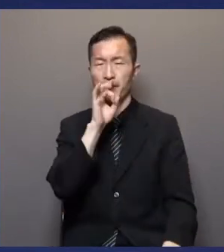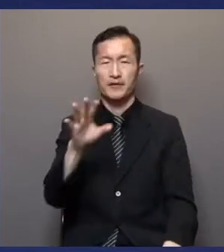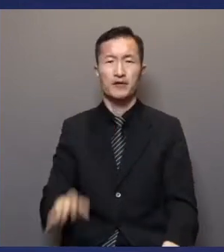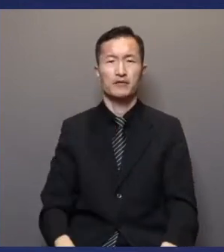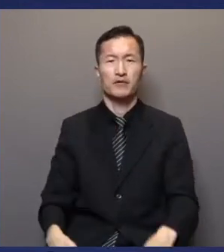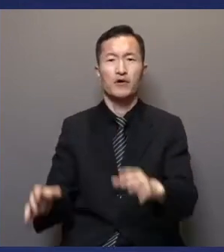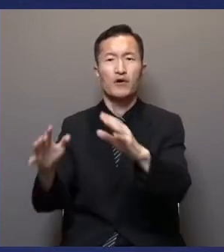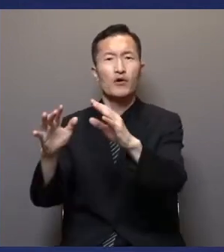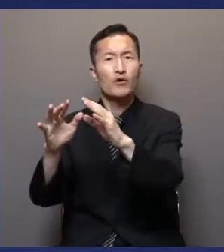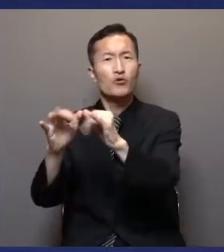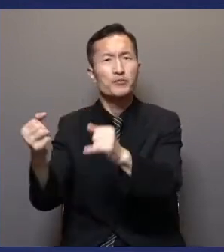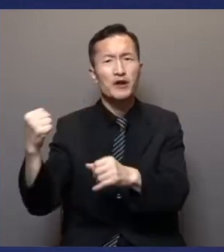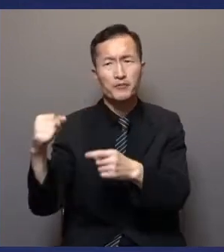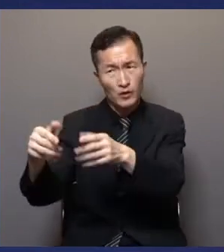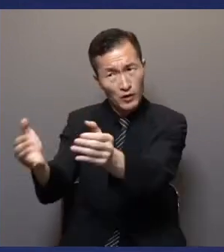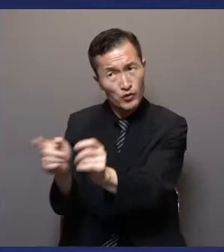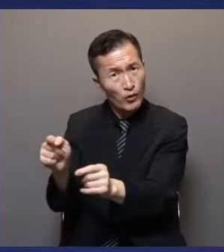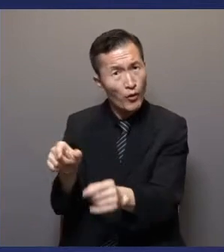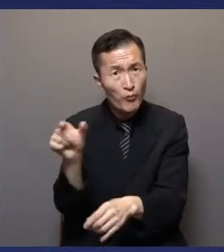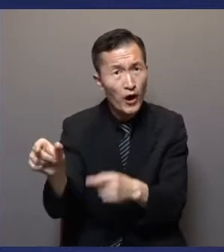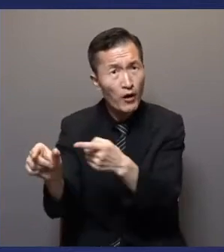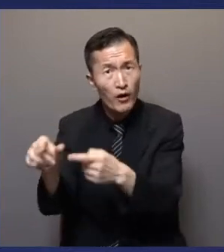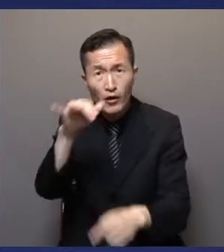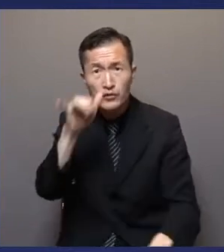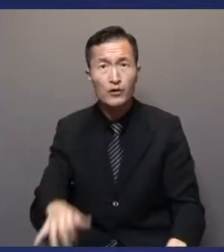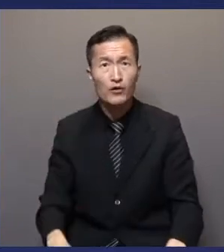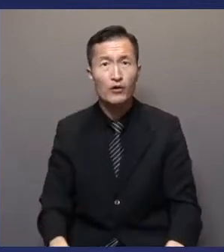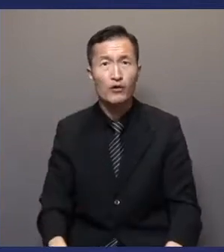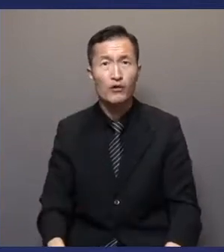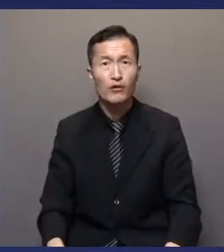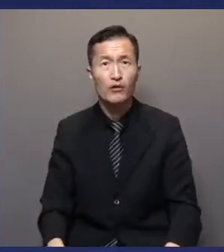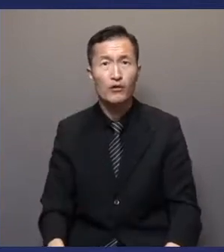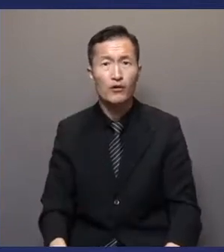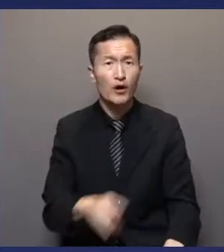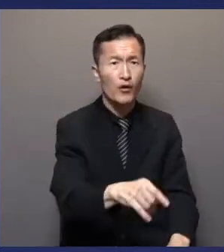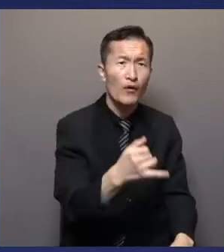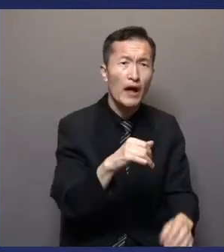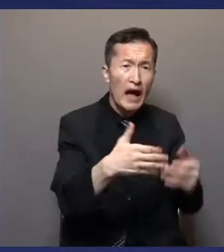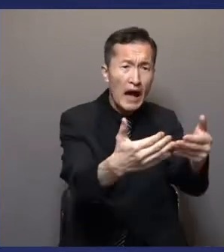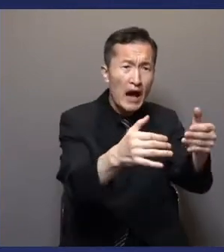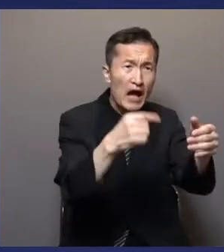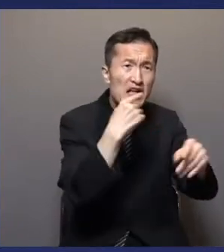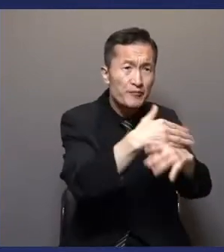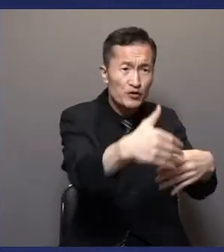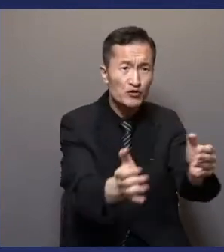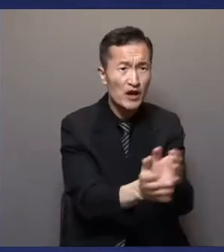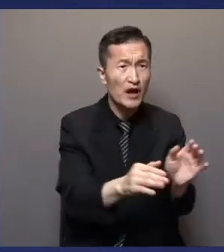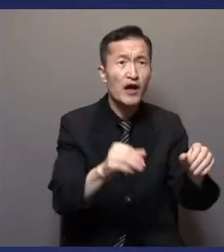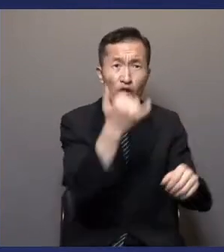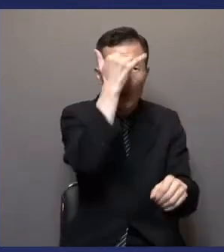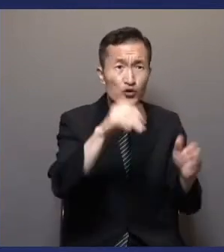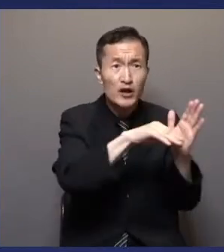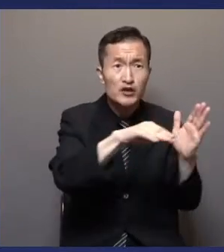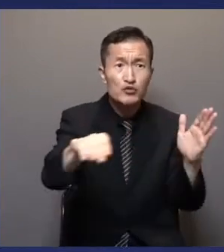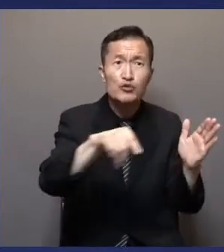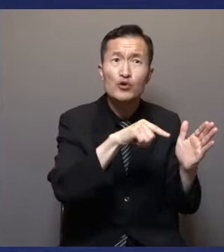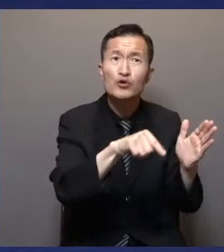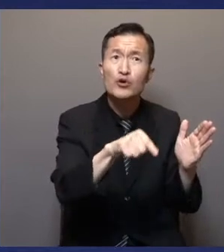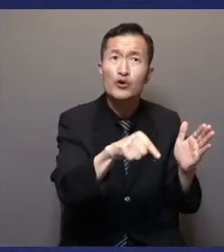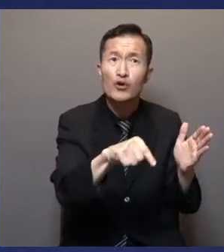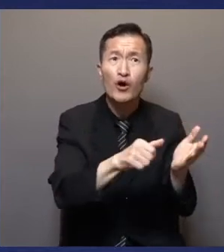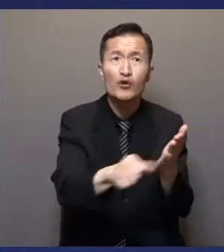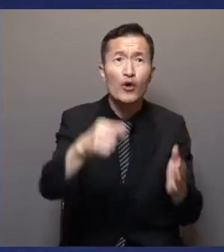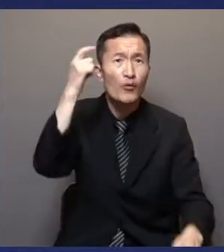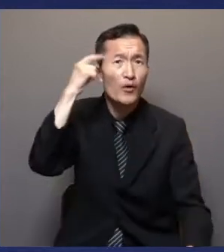조항이 있습니다. 차태기 당의 후신보다도 못한 우리 당의 도덕적 기준을 우리가 왜 만들어야 합니까? 그래서 저는